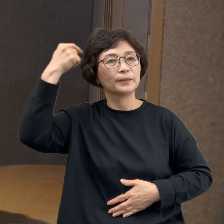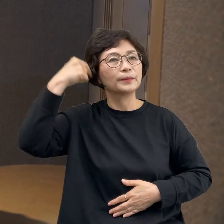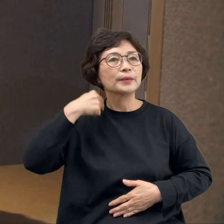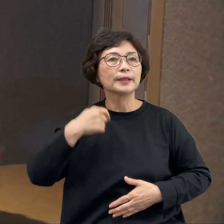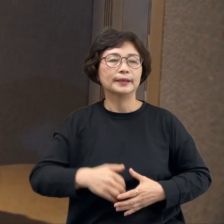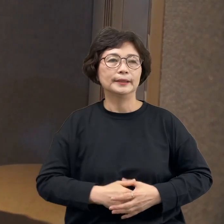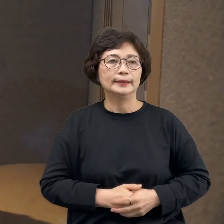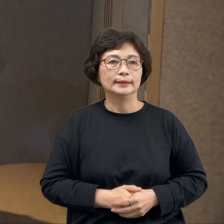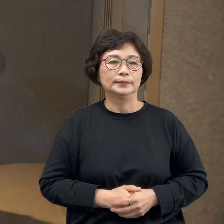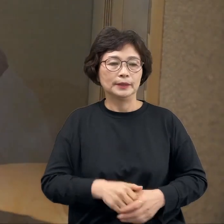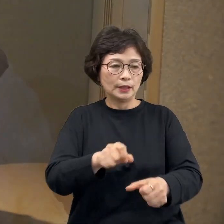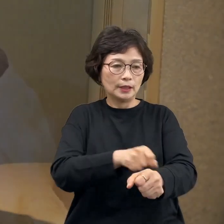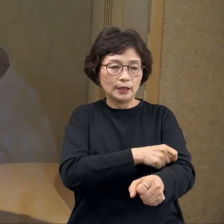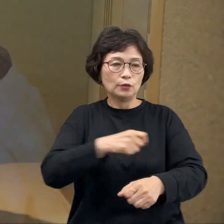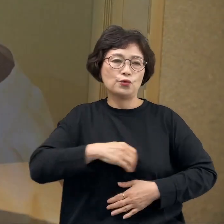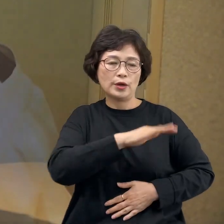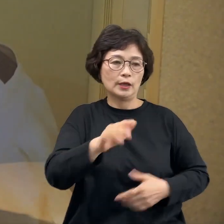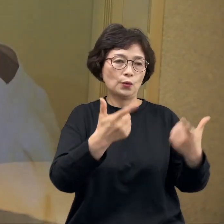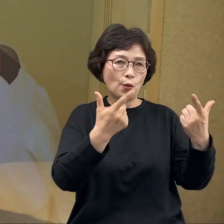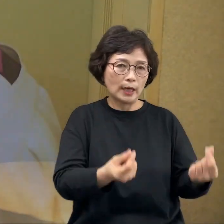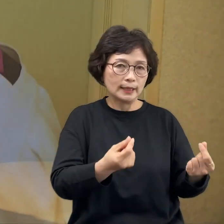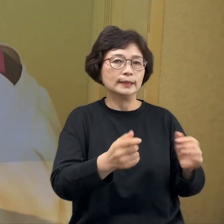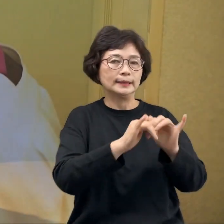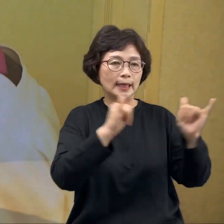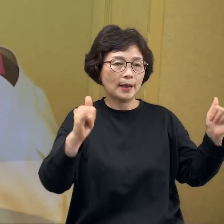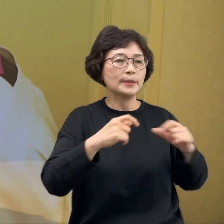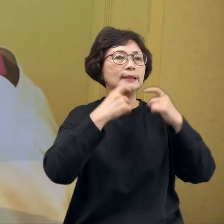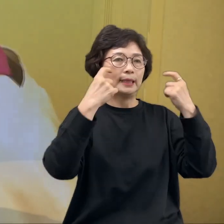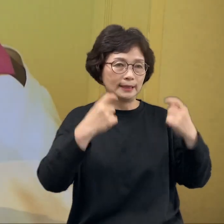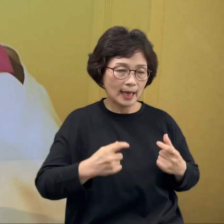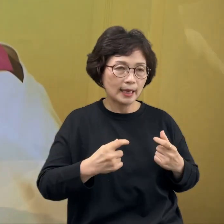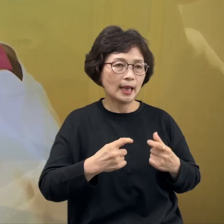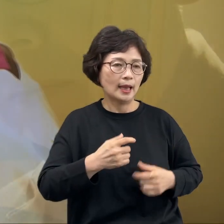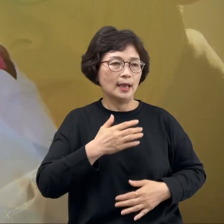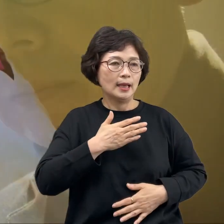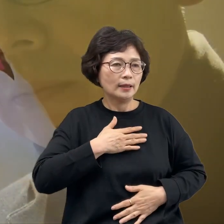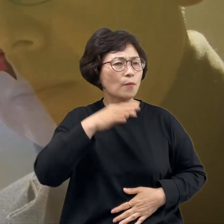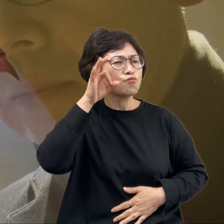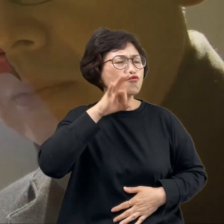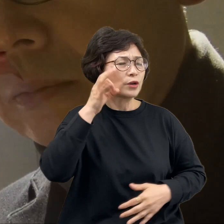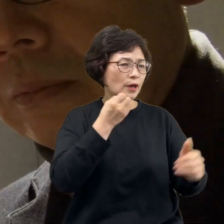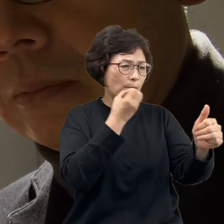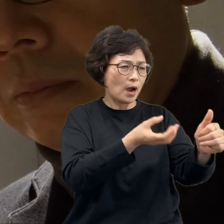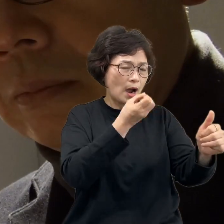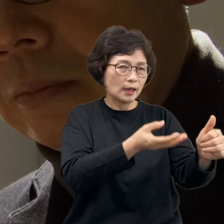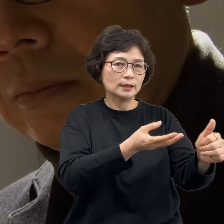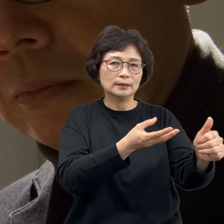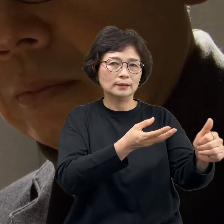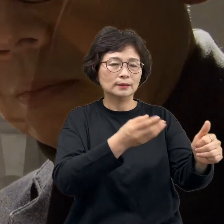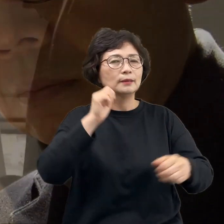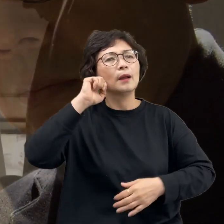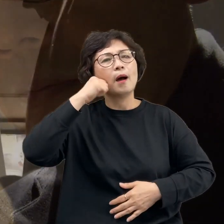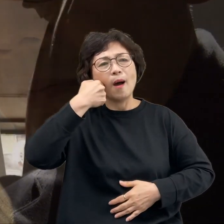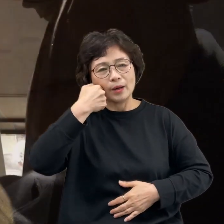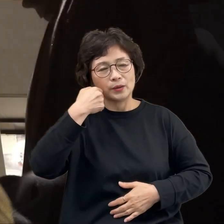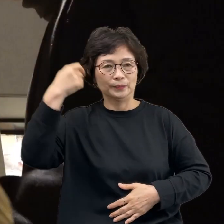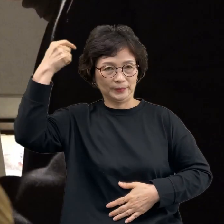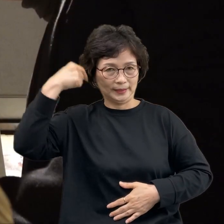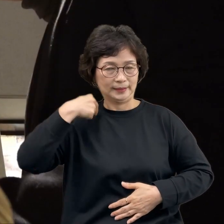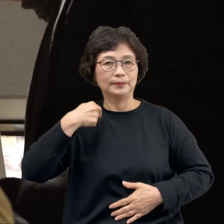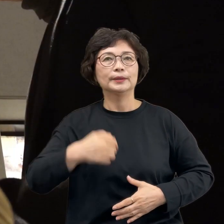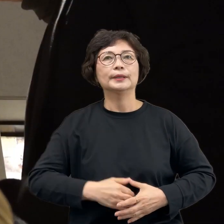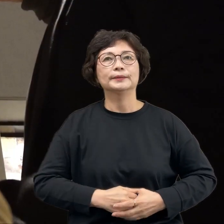어려워합니다. 특히 우리와 똑같은 사람인 사제에게 자신의 부끄러움을 이야기한다는 사실에